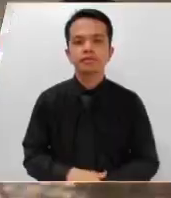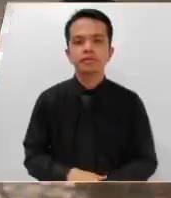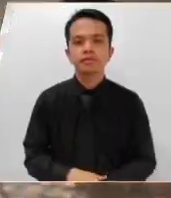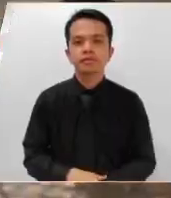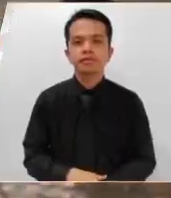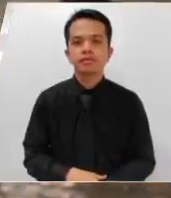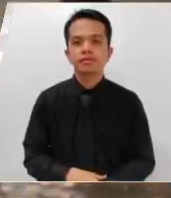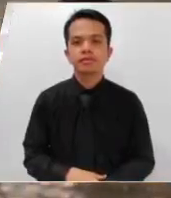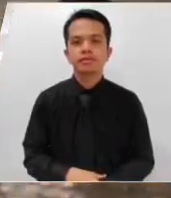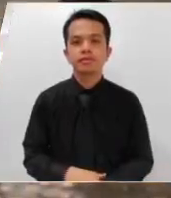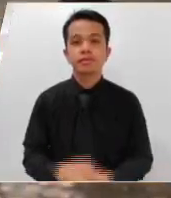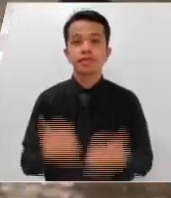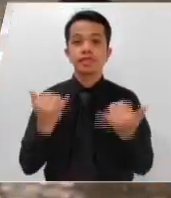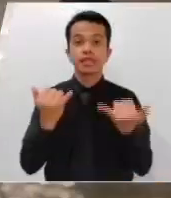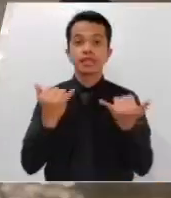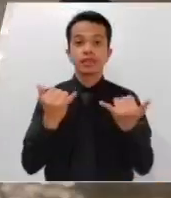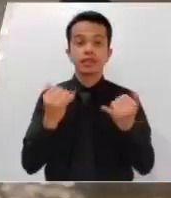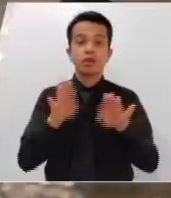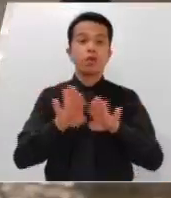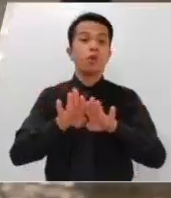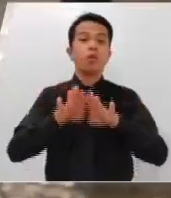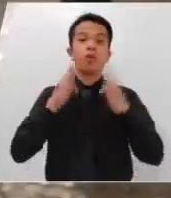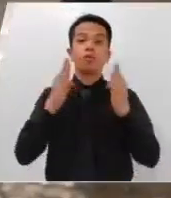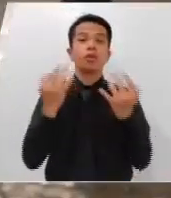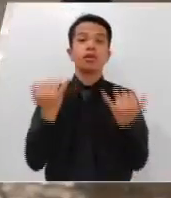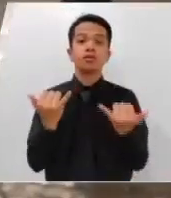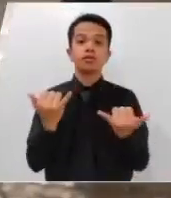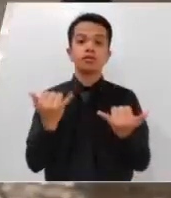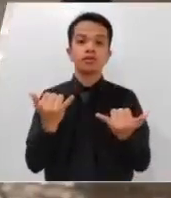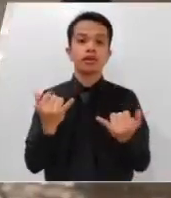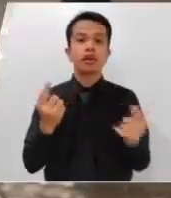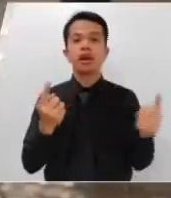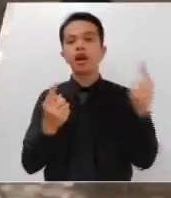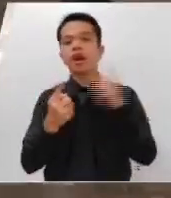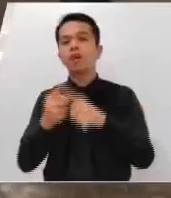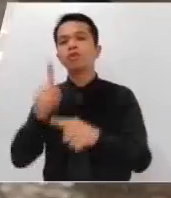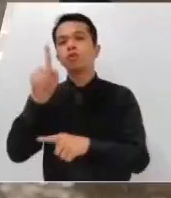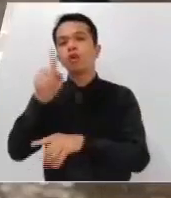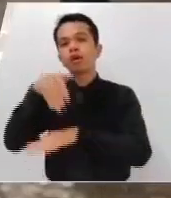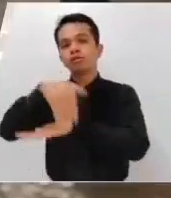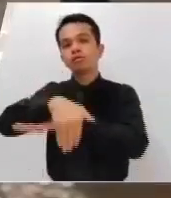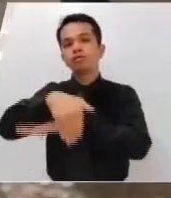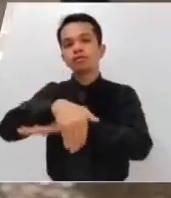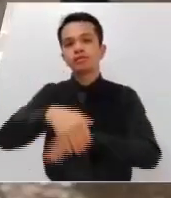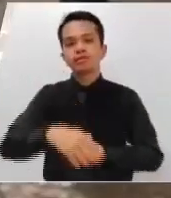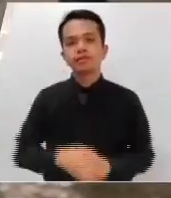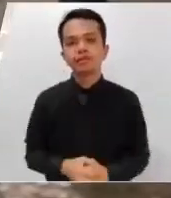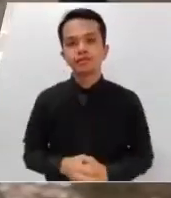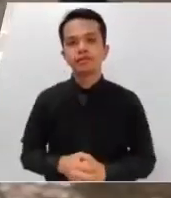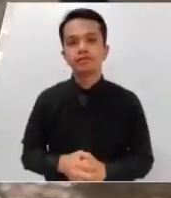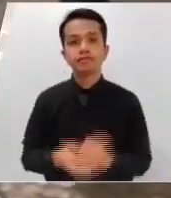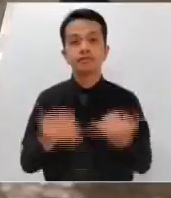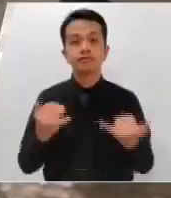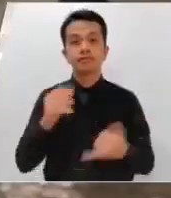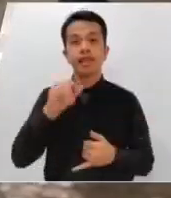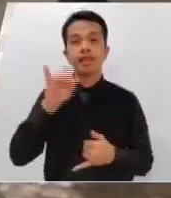Pia, bukas nga ang amusement park na ito hanggang alauna pa ng madaling araw. At live mula dito sa